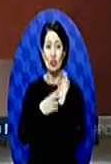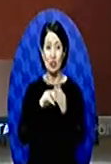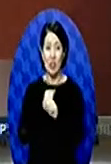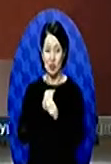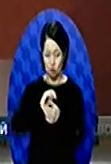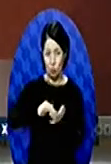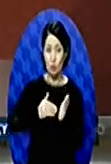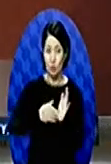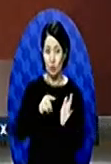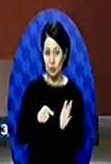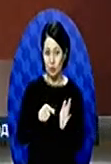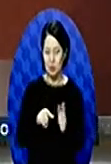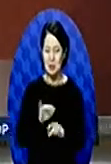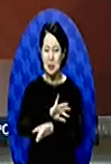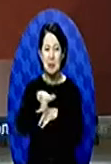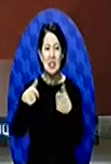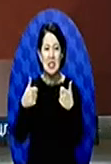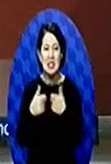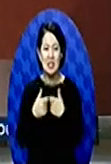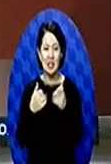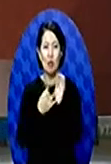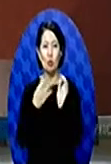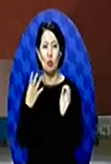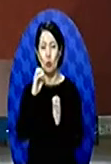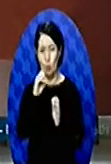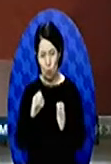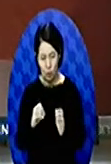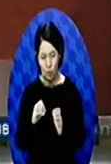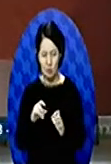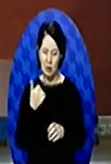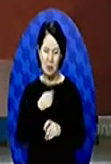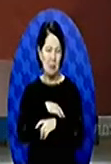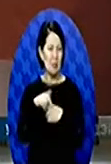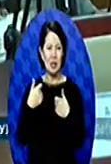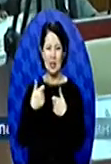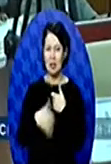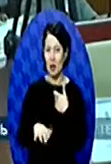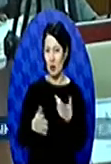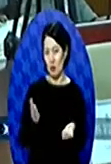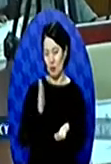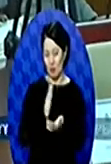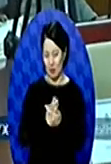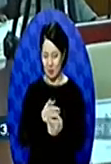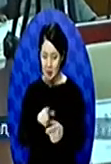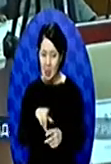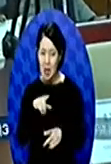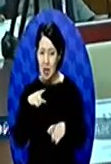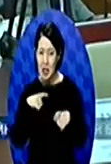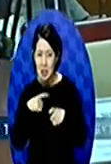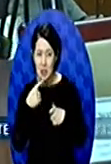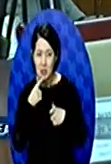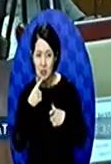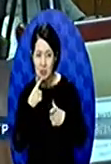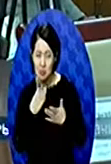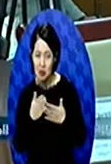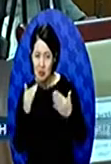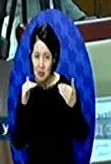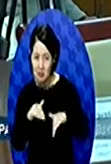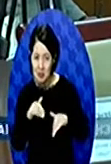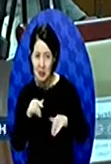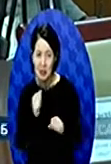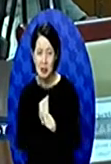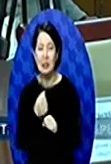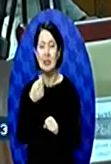огт биелээгүй цалин нэмэх асуудал. Энэ жилч эдийн засгийн хүндрэл ийм боломж олгох нь юу л бол? Гэхдээ цалин нэмэх хөдөлмөрийн бүтээмжтэй